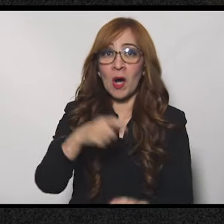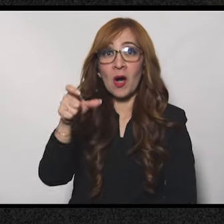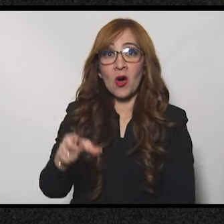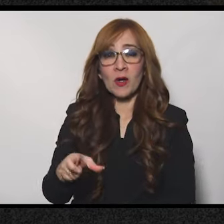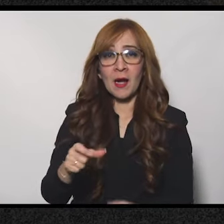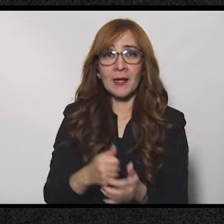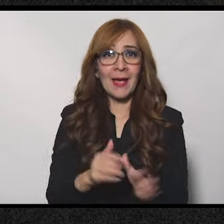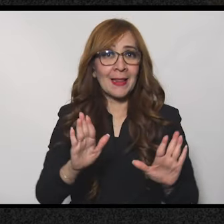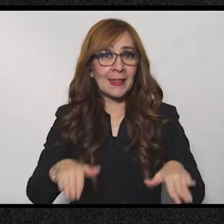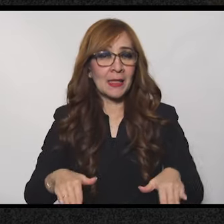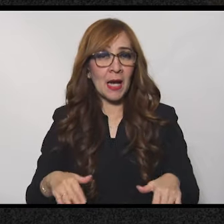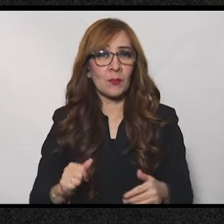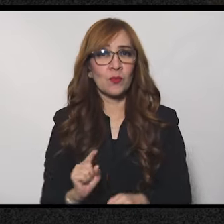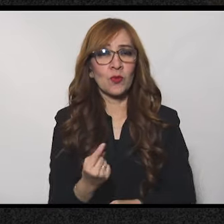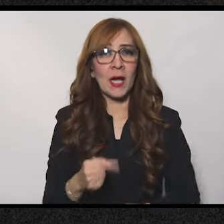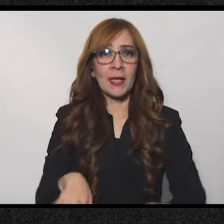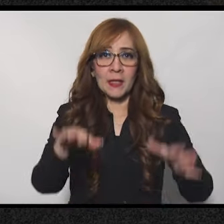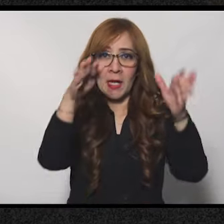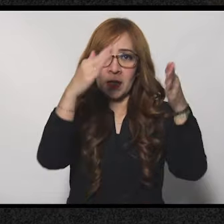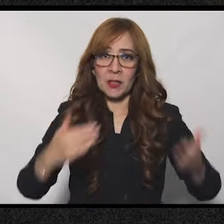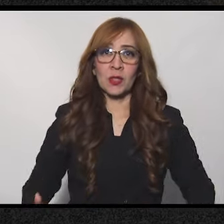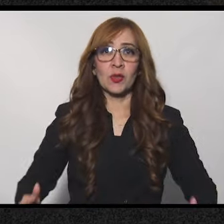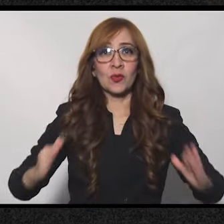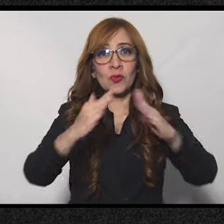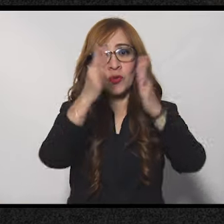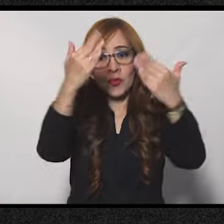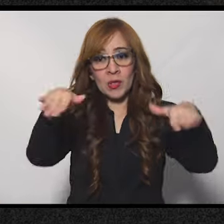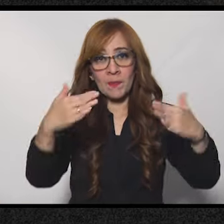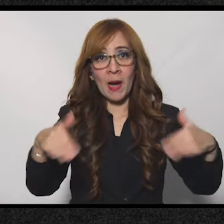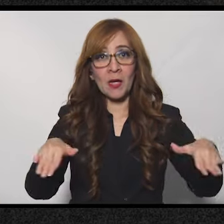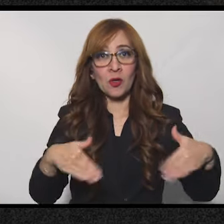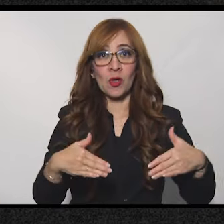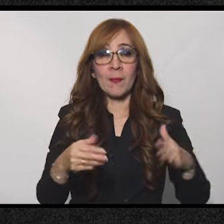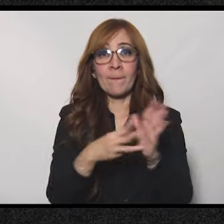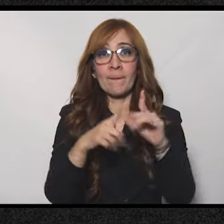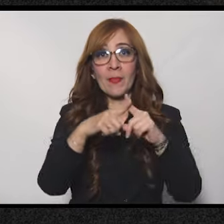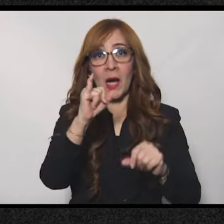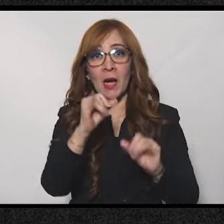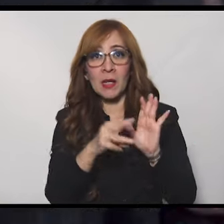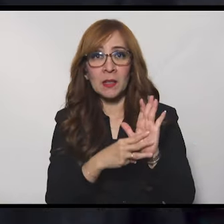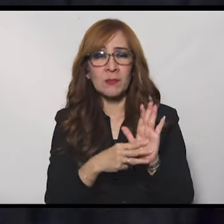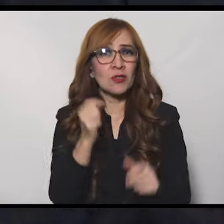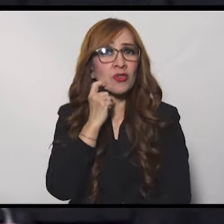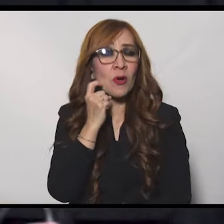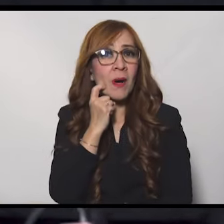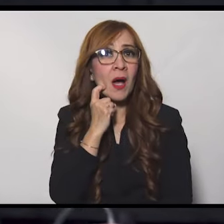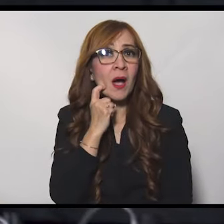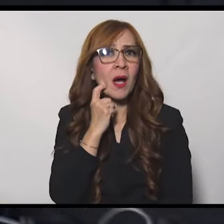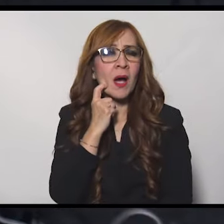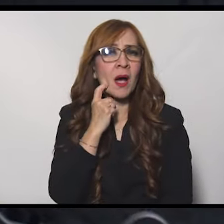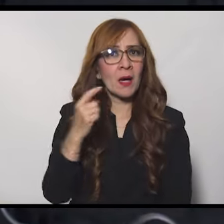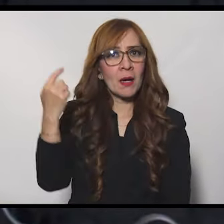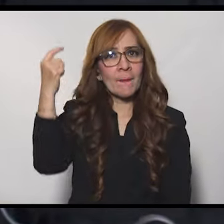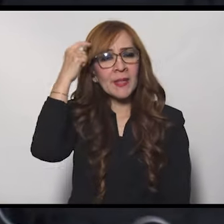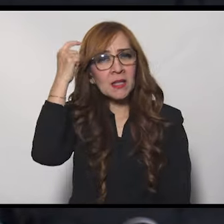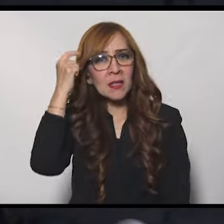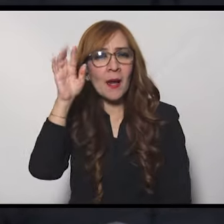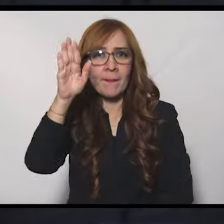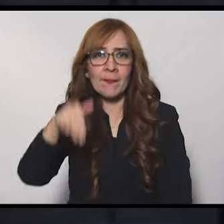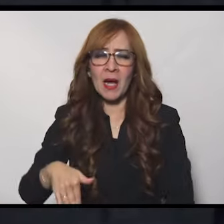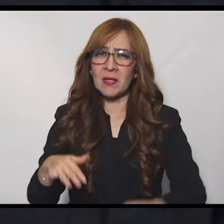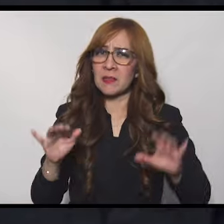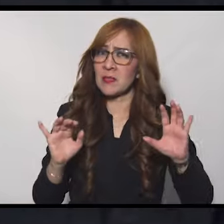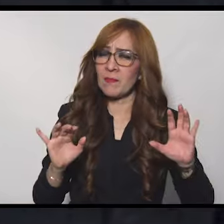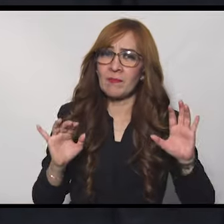pegunungan mulai dari gunung Libanon sampai ke Misrefot Maim. Bisa bayangkan masih begitu banyak tanah, masih